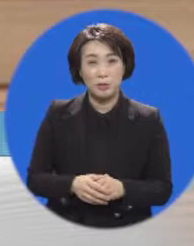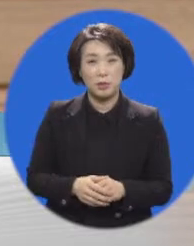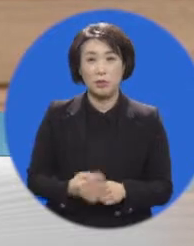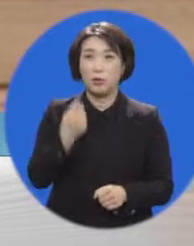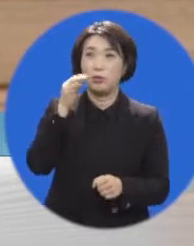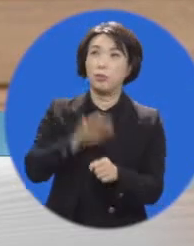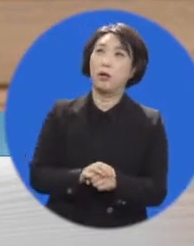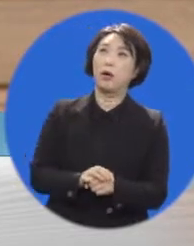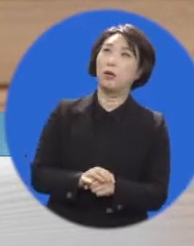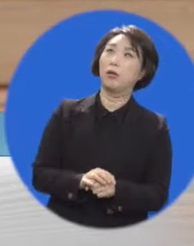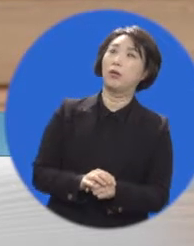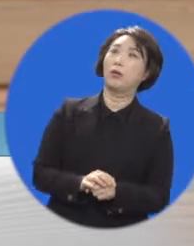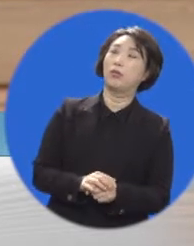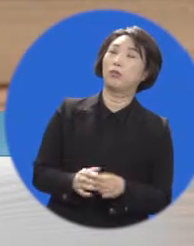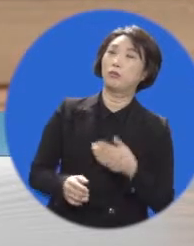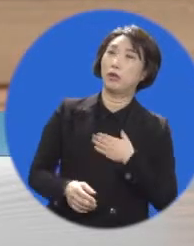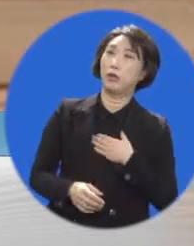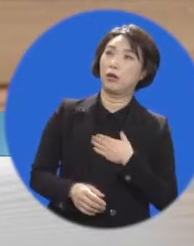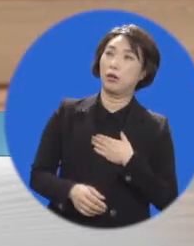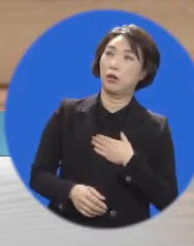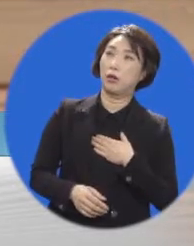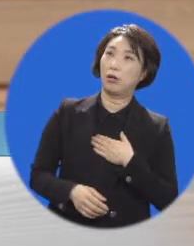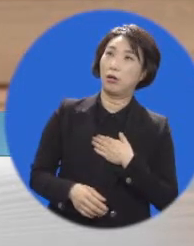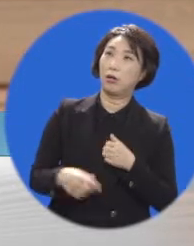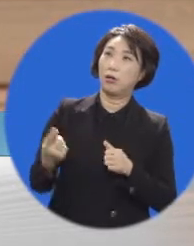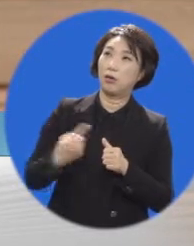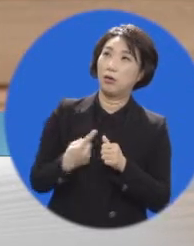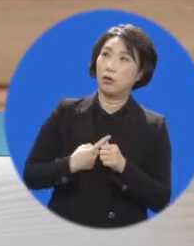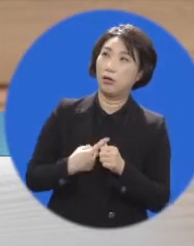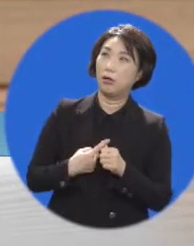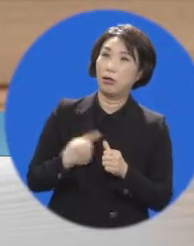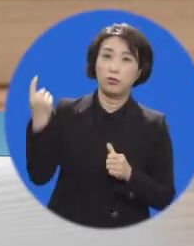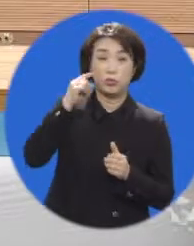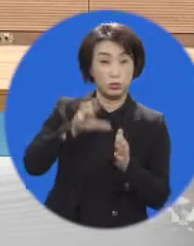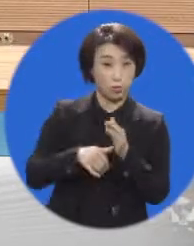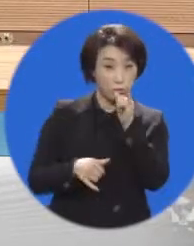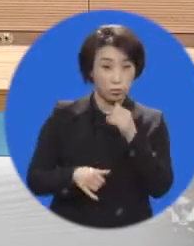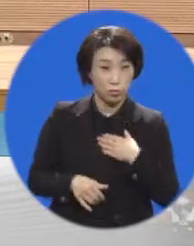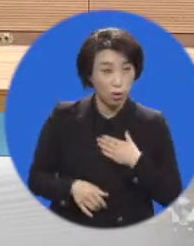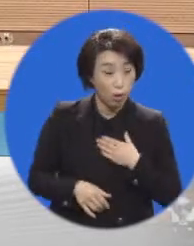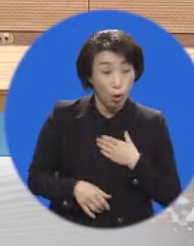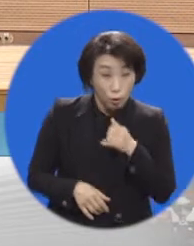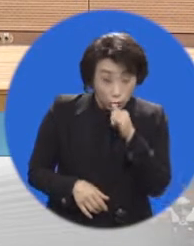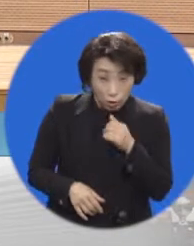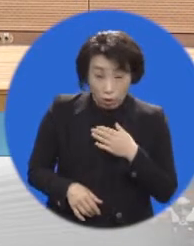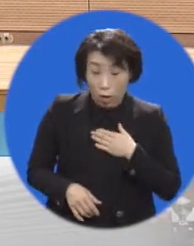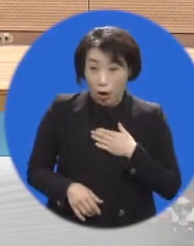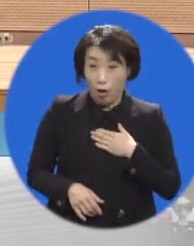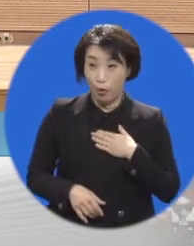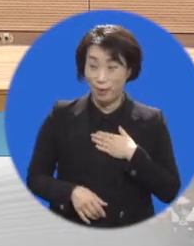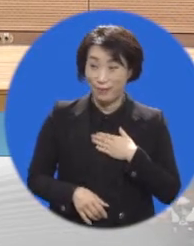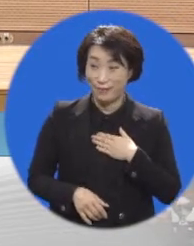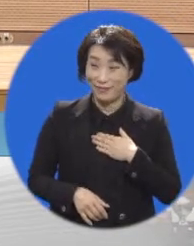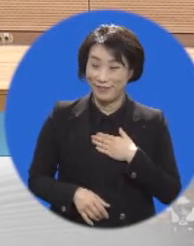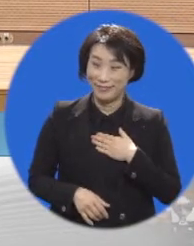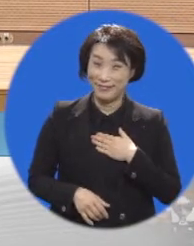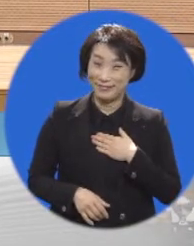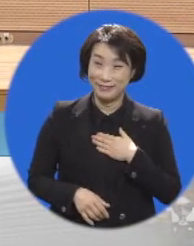애매한 소리를 듣죠. 다시 말해서 중상모략 같은 소리 들을 때